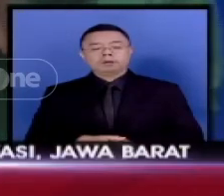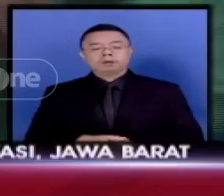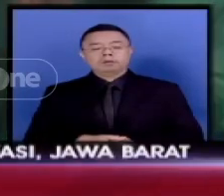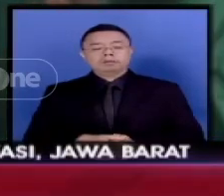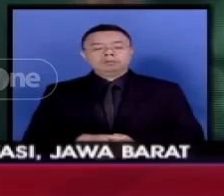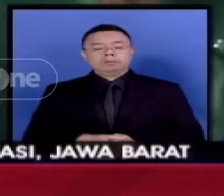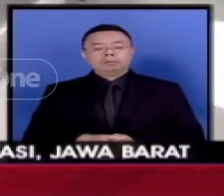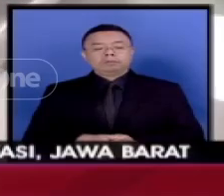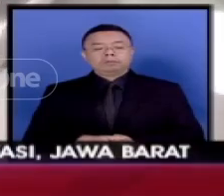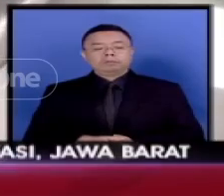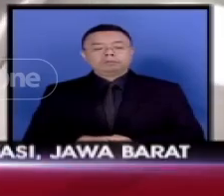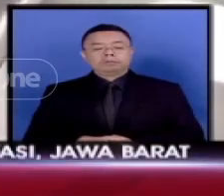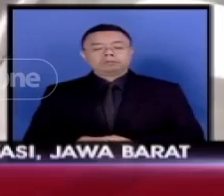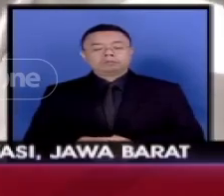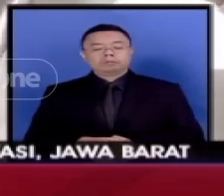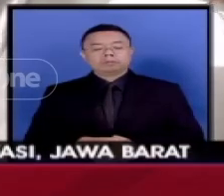hai hai